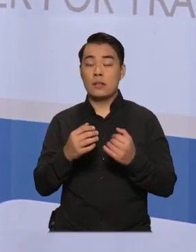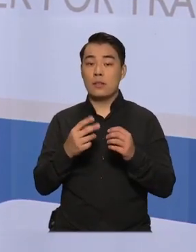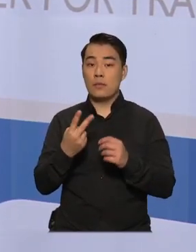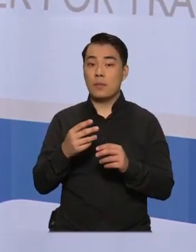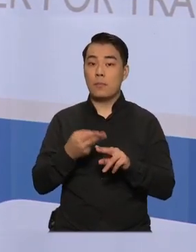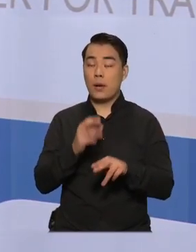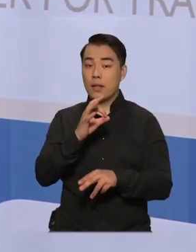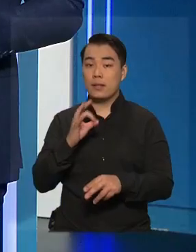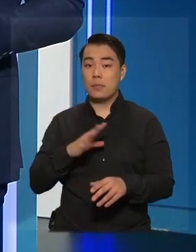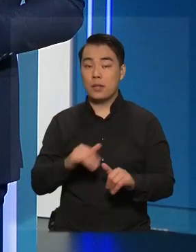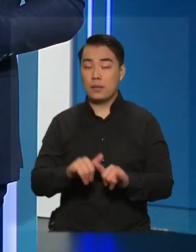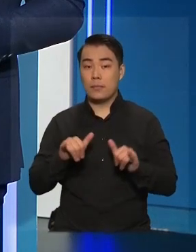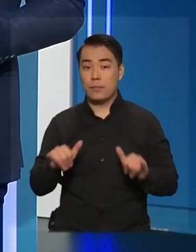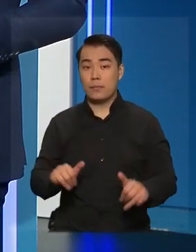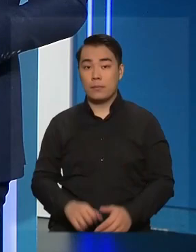3,2%.